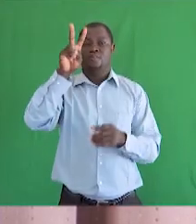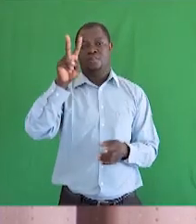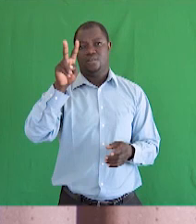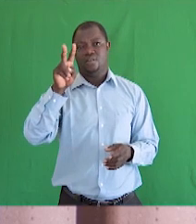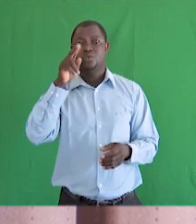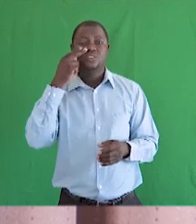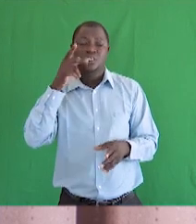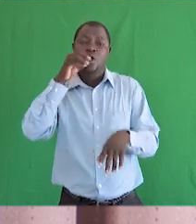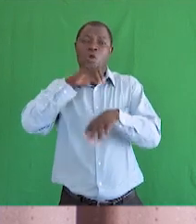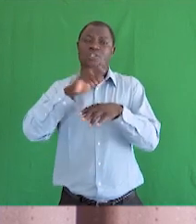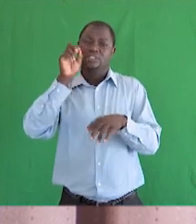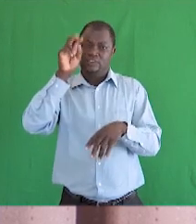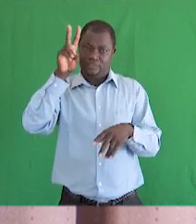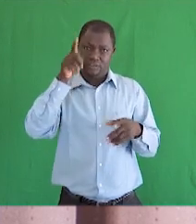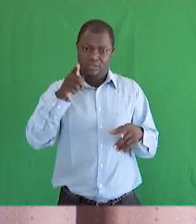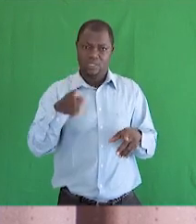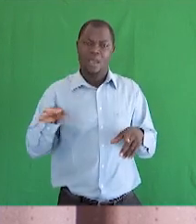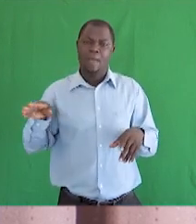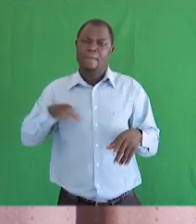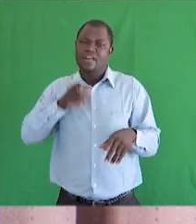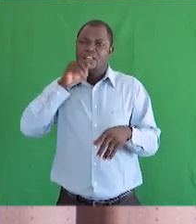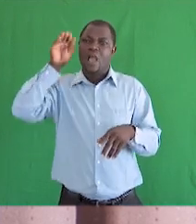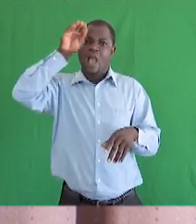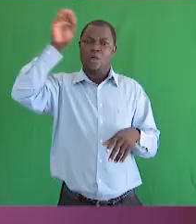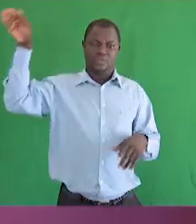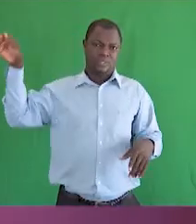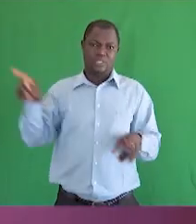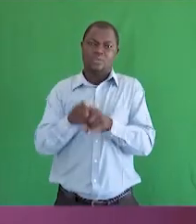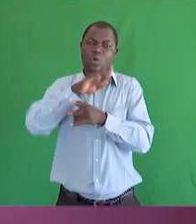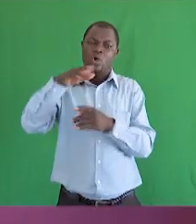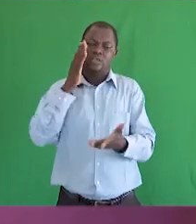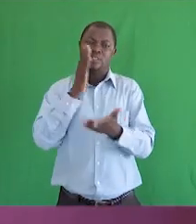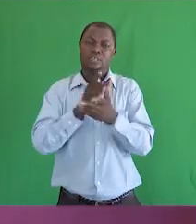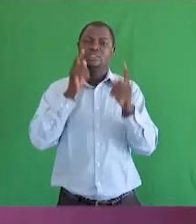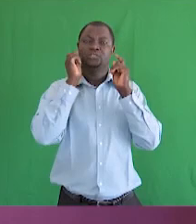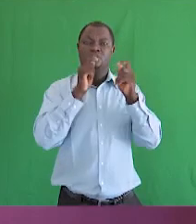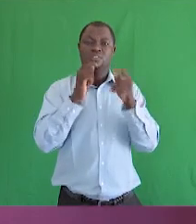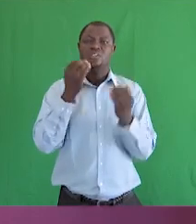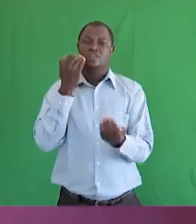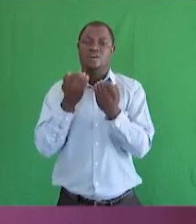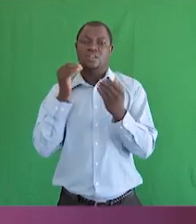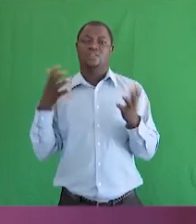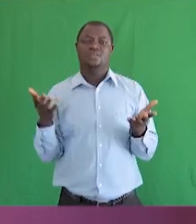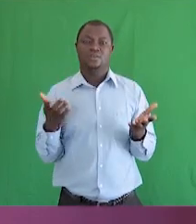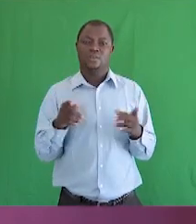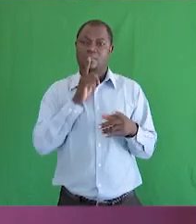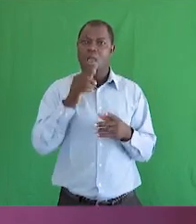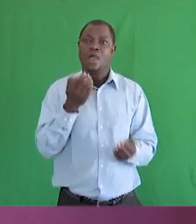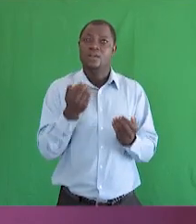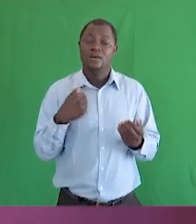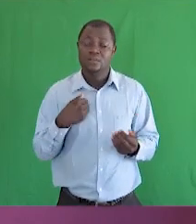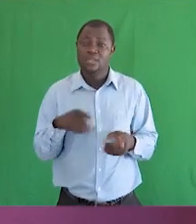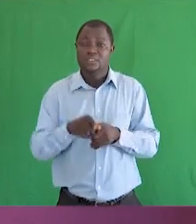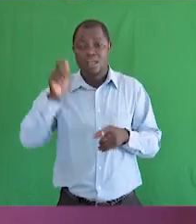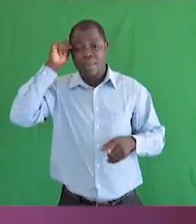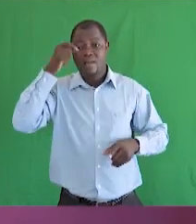kuti muzvivhitivhiti muya vabereki vekunze uko ndo vanotangisa kutodzidzisa vana vavo unonzwa achiti mwanangu ini sababa